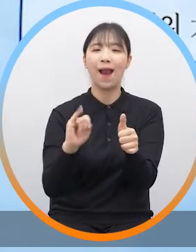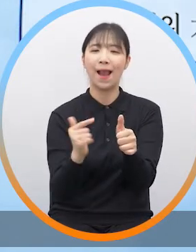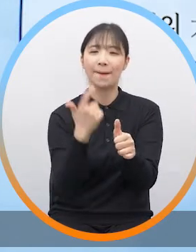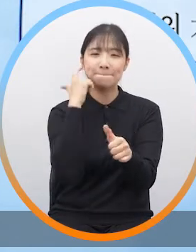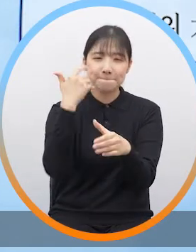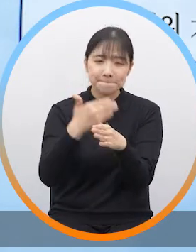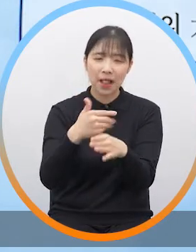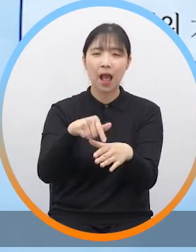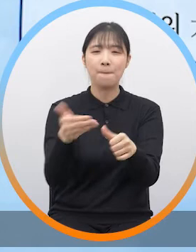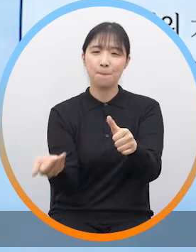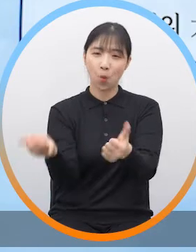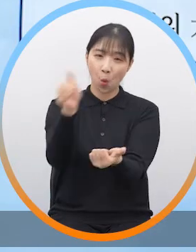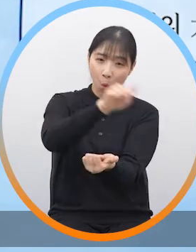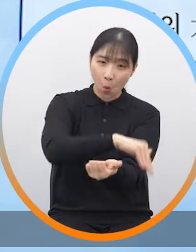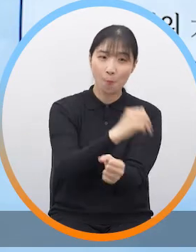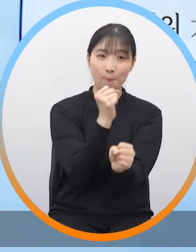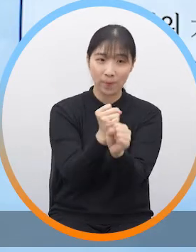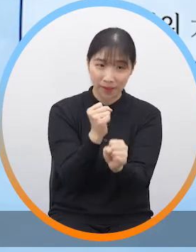묘를 만들었는데